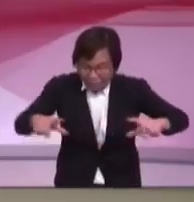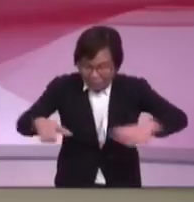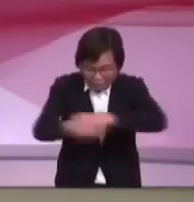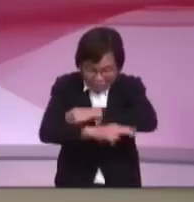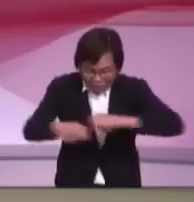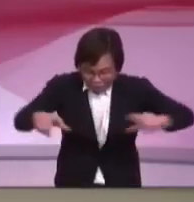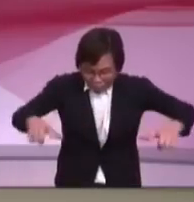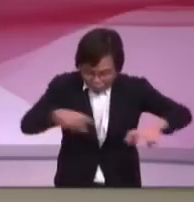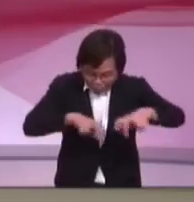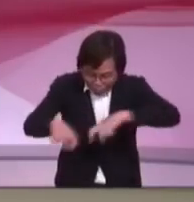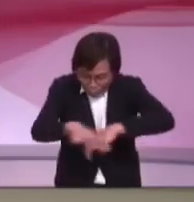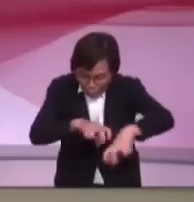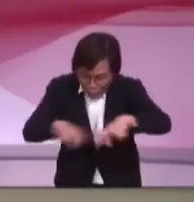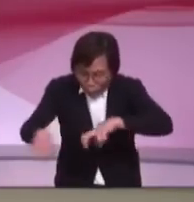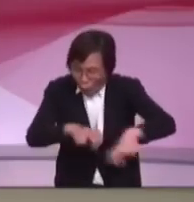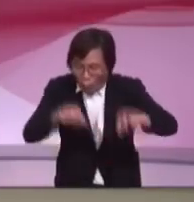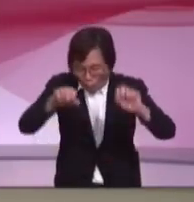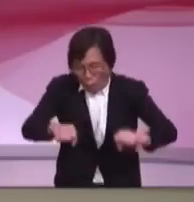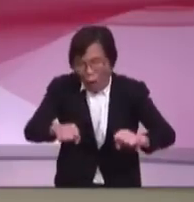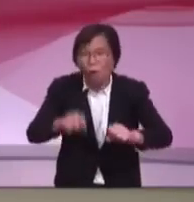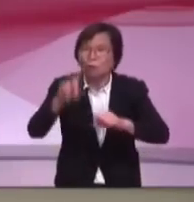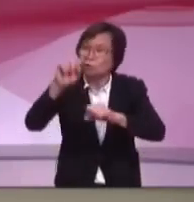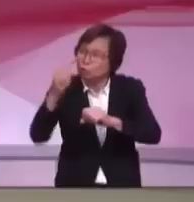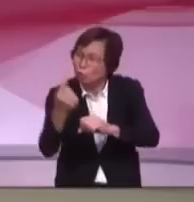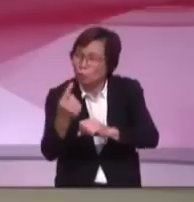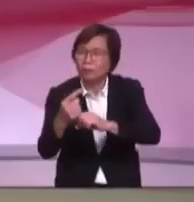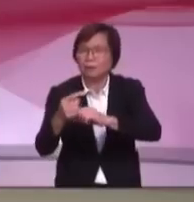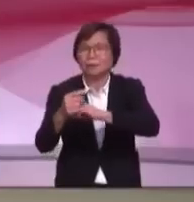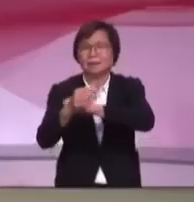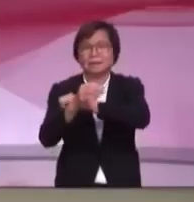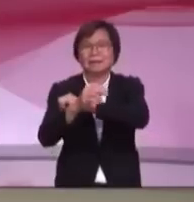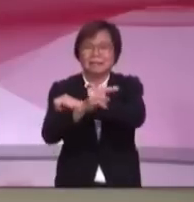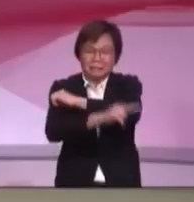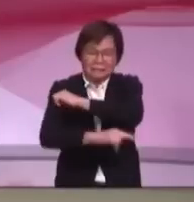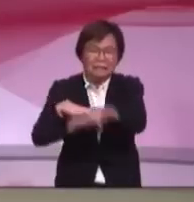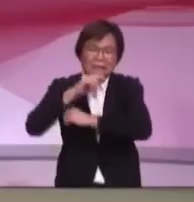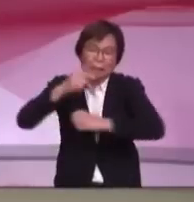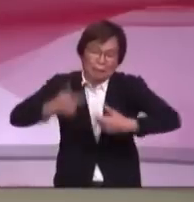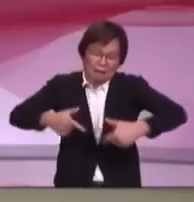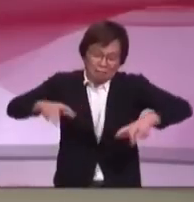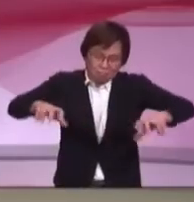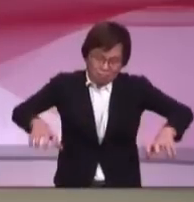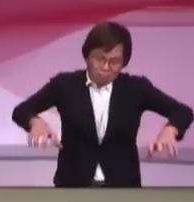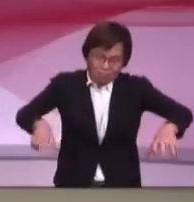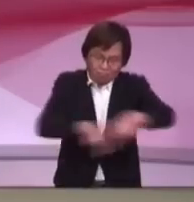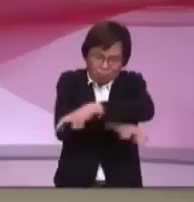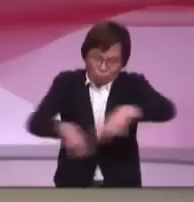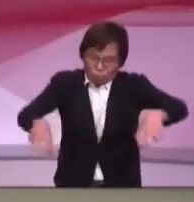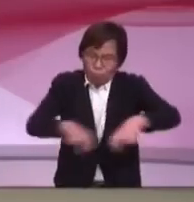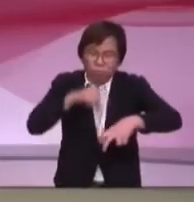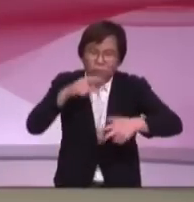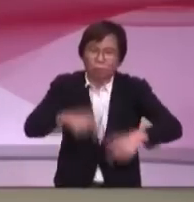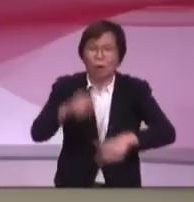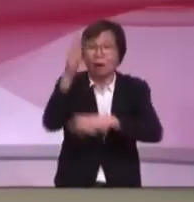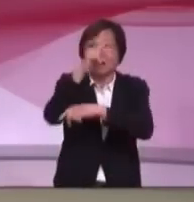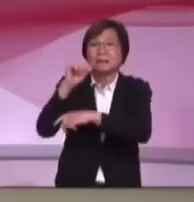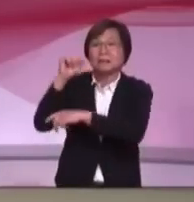negeri saja masih tidak dibenarkan. Bagi negeri Sabah sebenarnya, Kerajaan Negeri